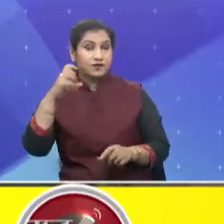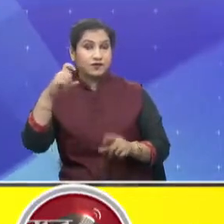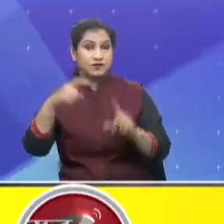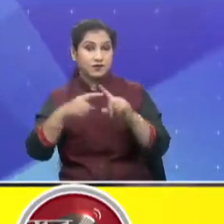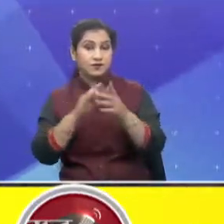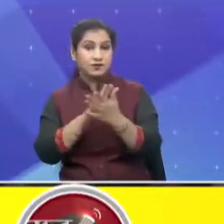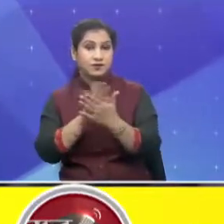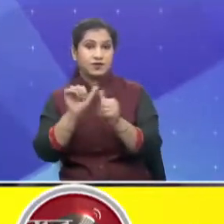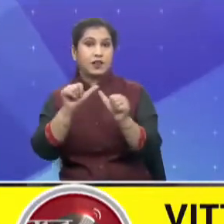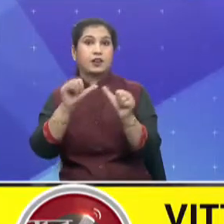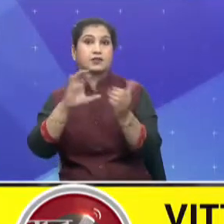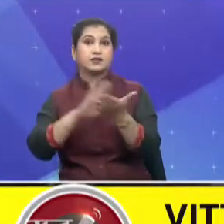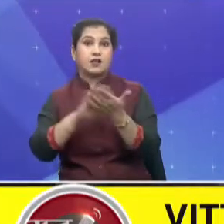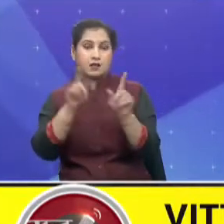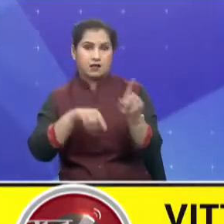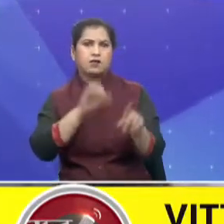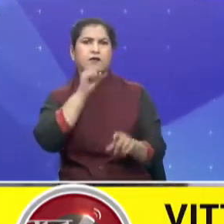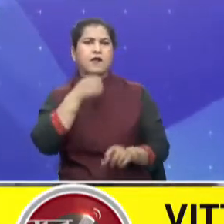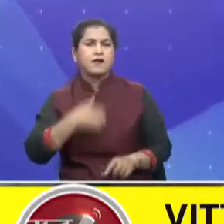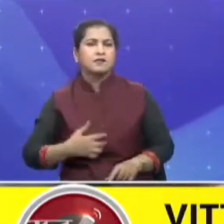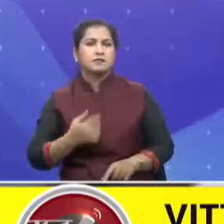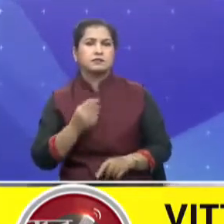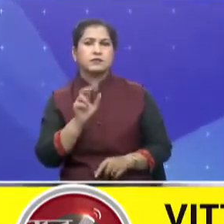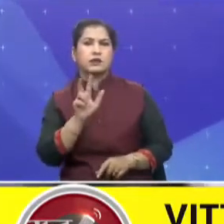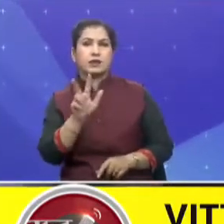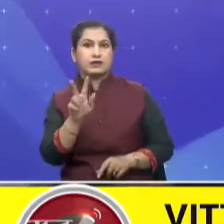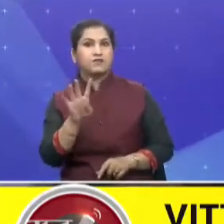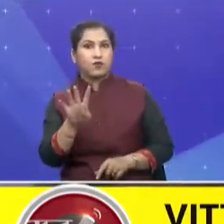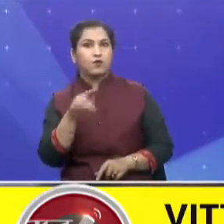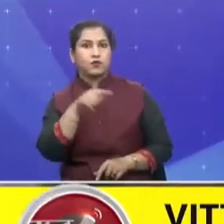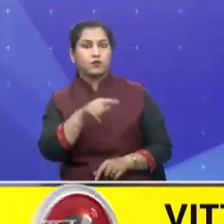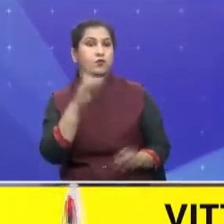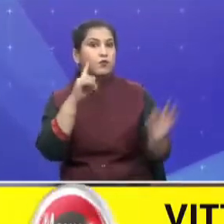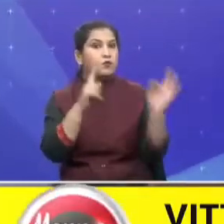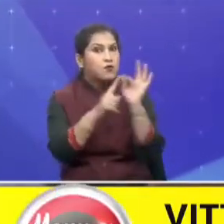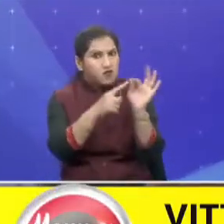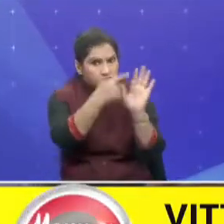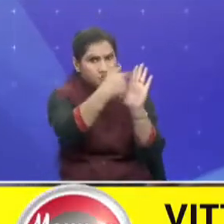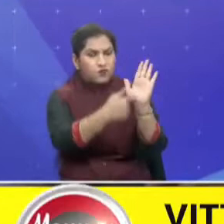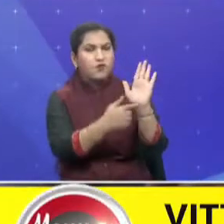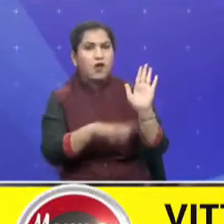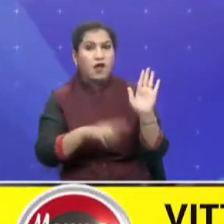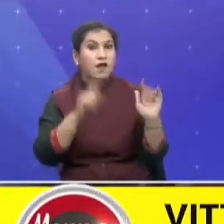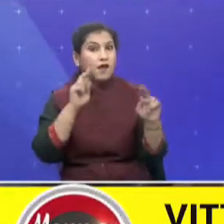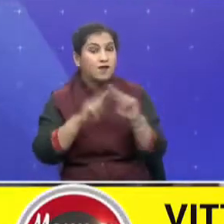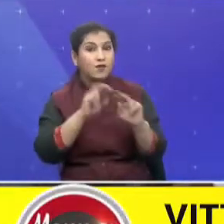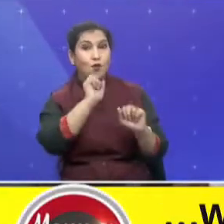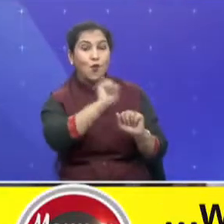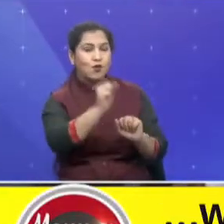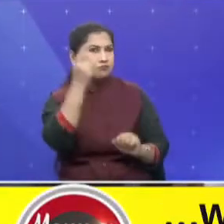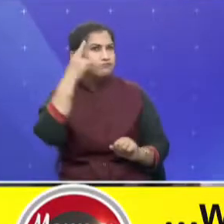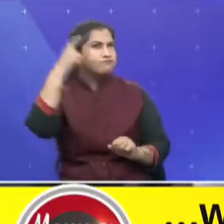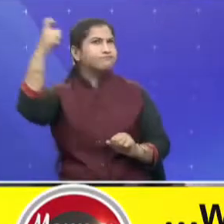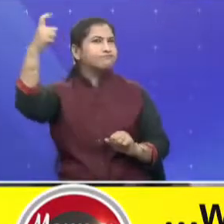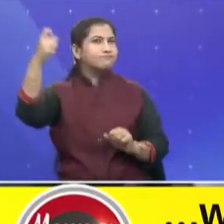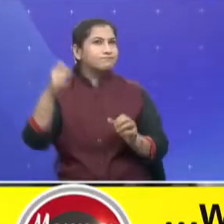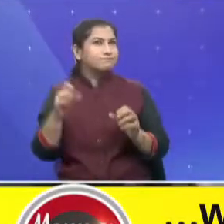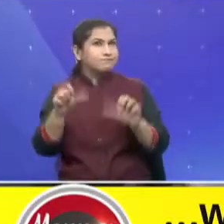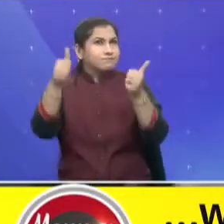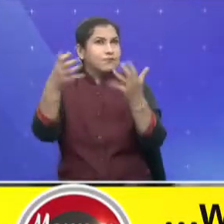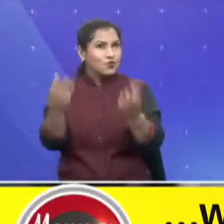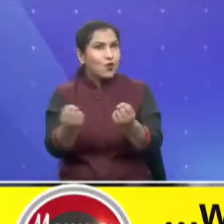है। विठलाचार्य जी इसकी मिसाल है कि जब बात अपने सपने पूरे करने की